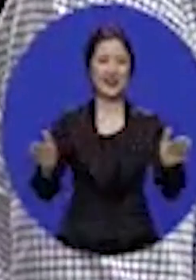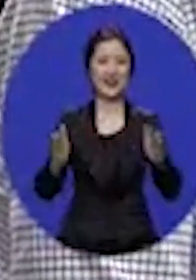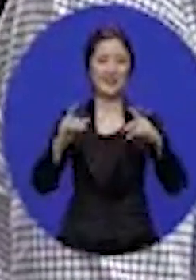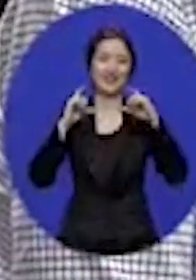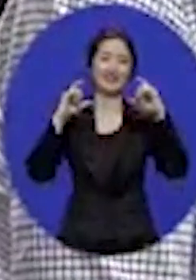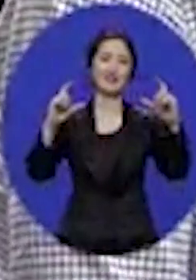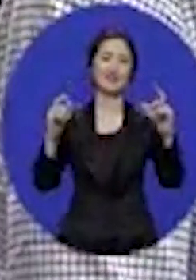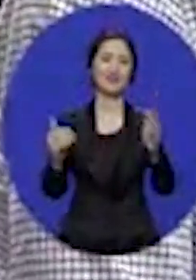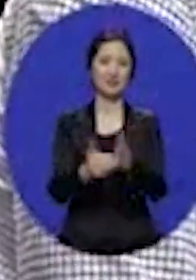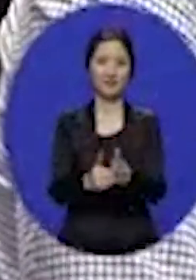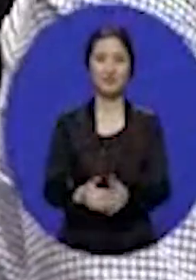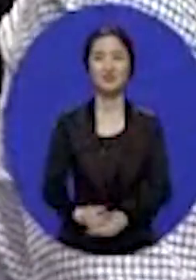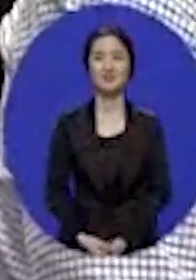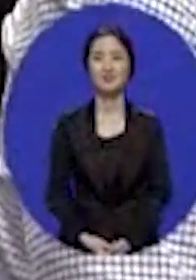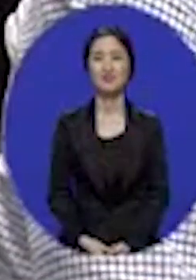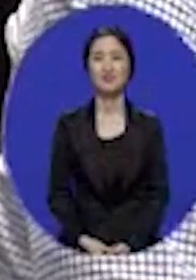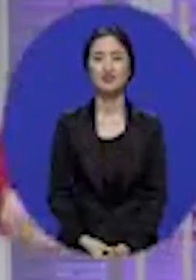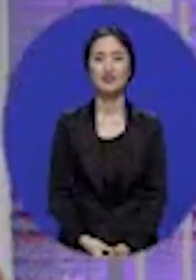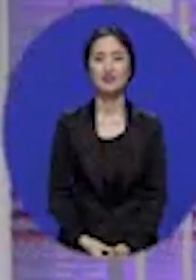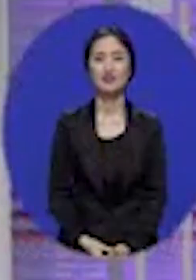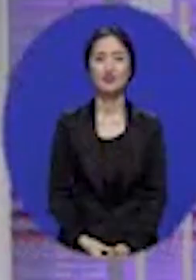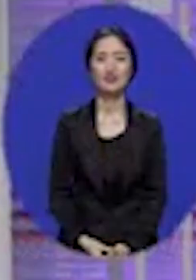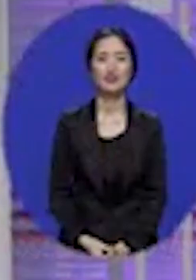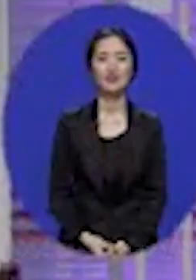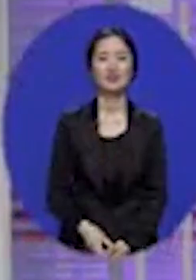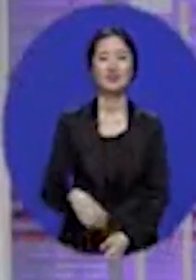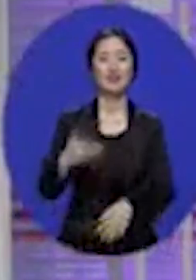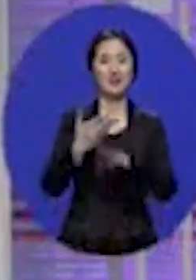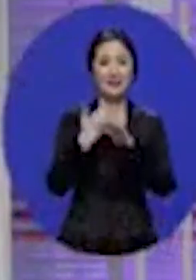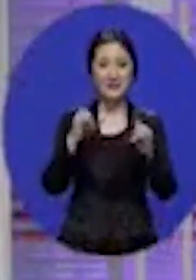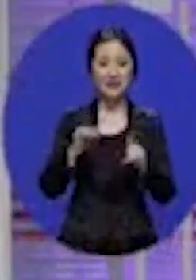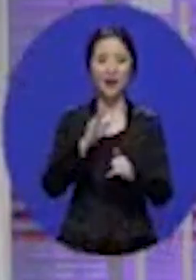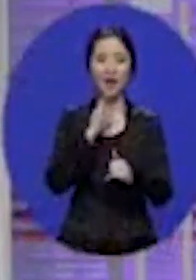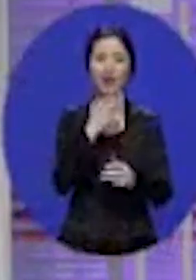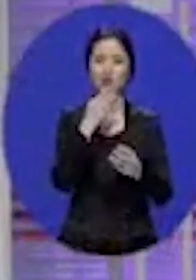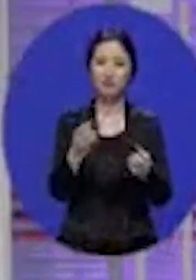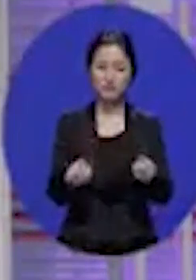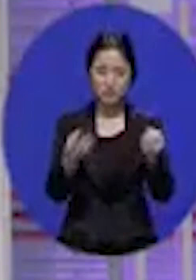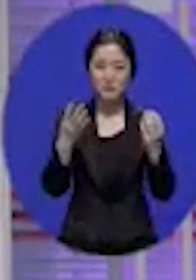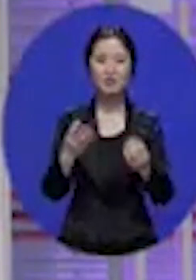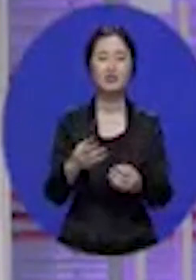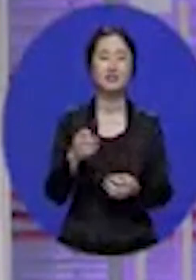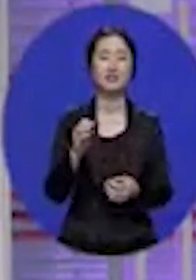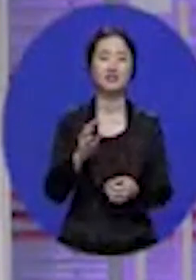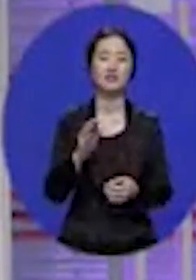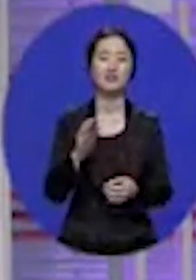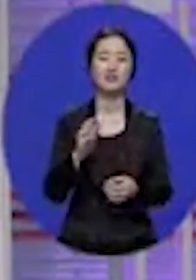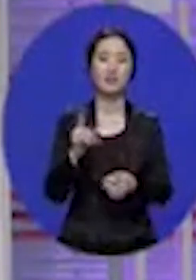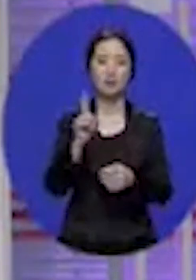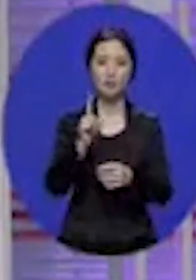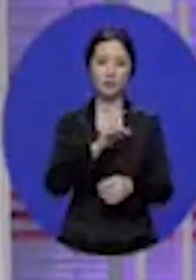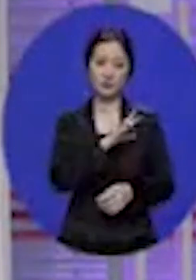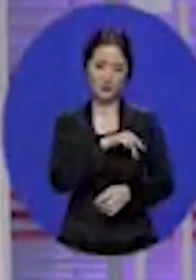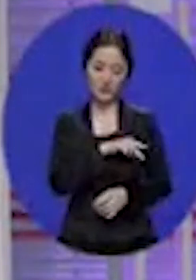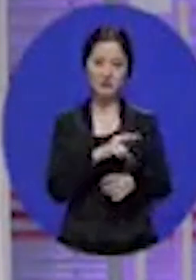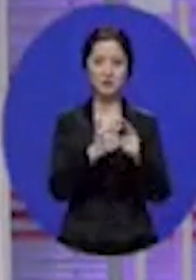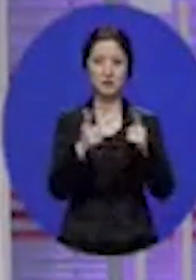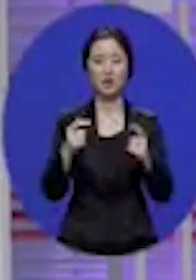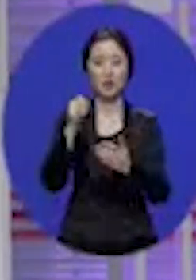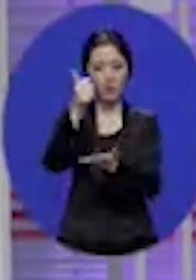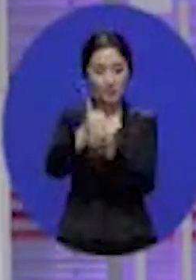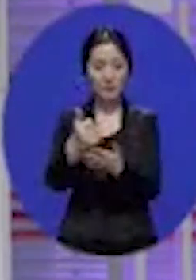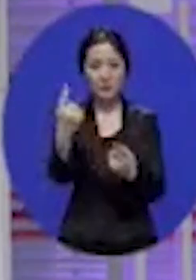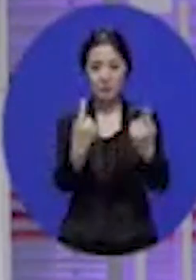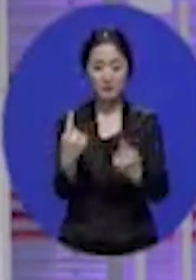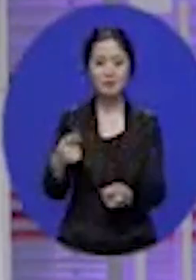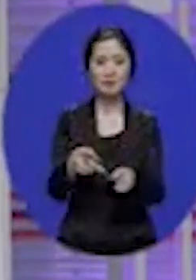네. 장관, 뭐 회장님 다 와서 버튼 누르고 뭐 테이프 커팅하고 그런 제가 이제 영광된 자리에 서게